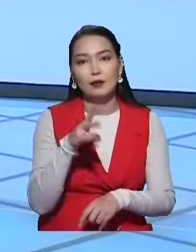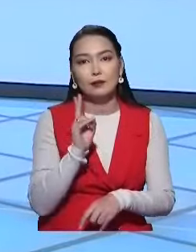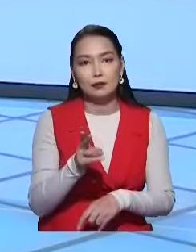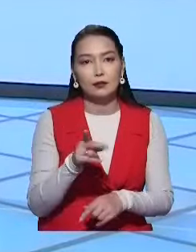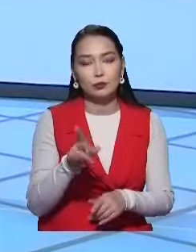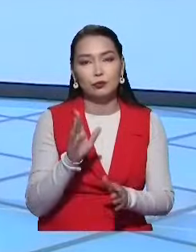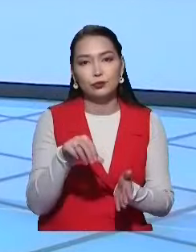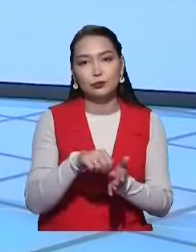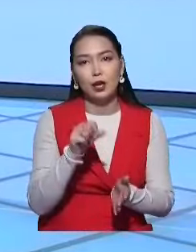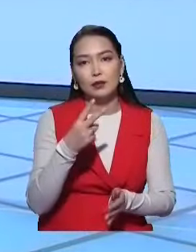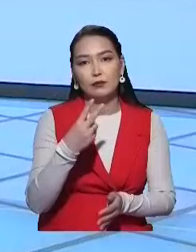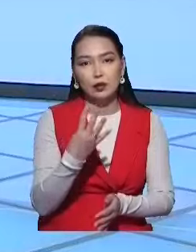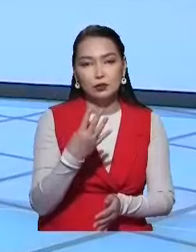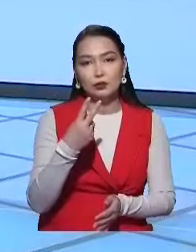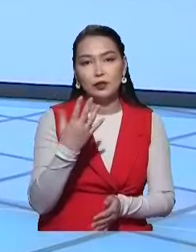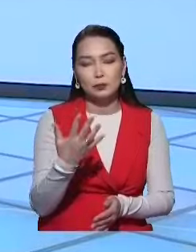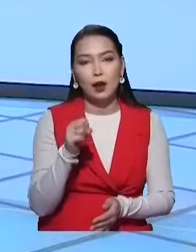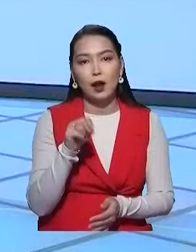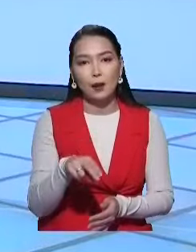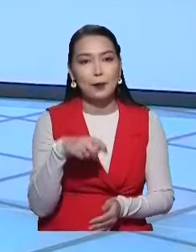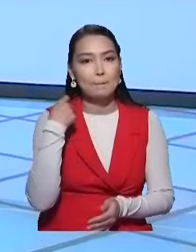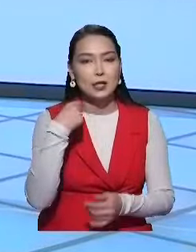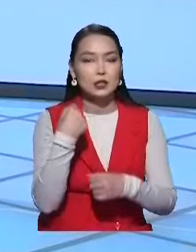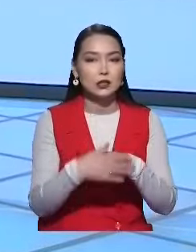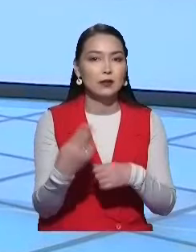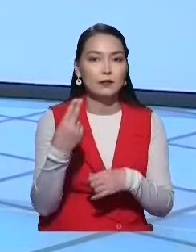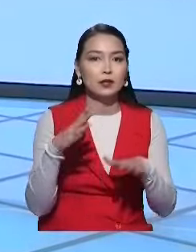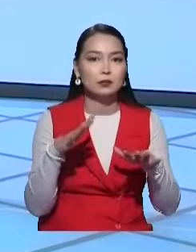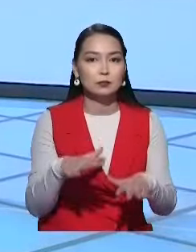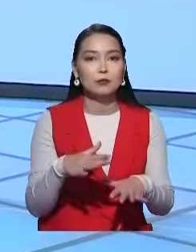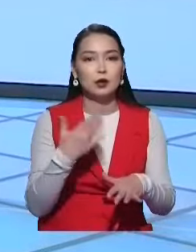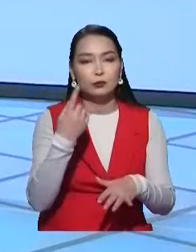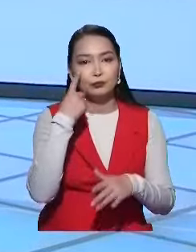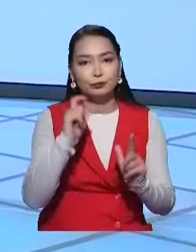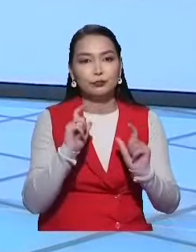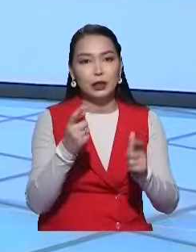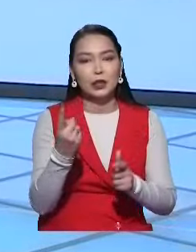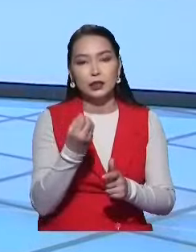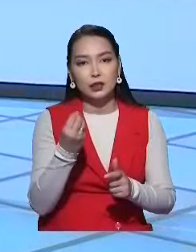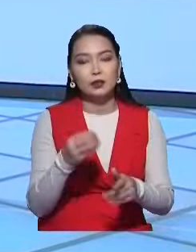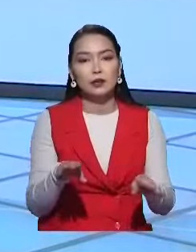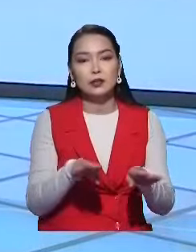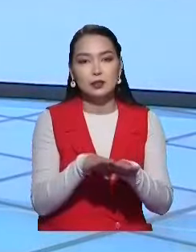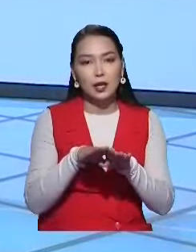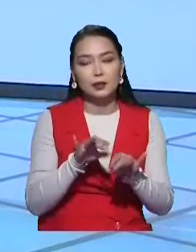состоится 24-25 апреля в президентском центре в Астане. Повесткой дня обозначена «Единство, созидание, прогресс».